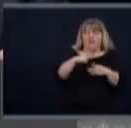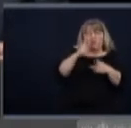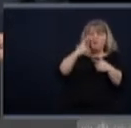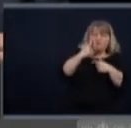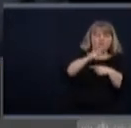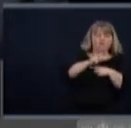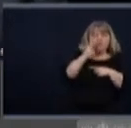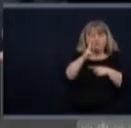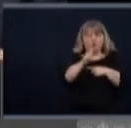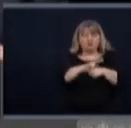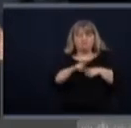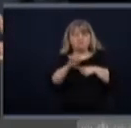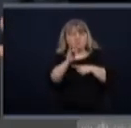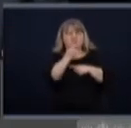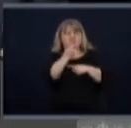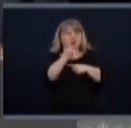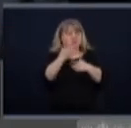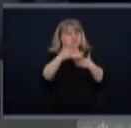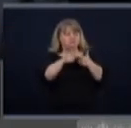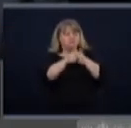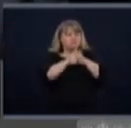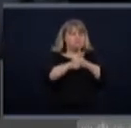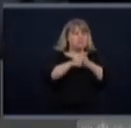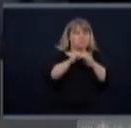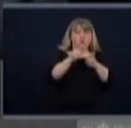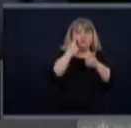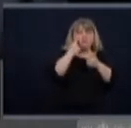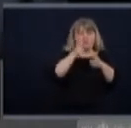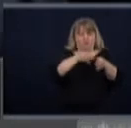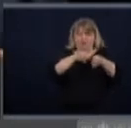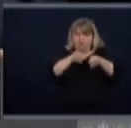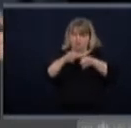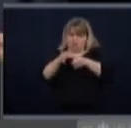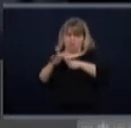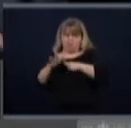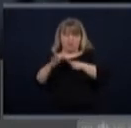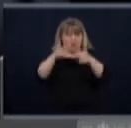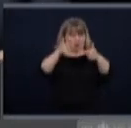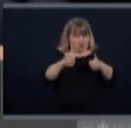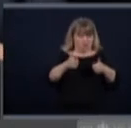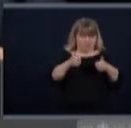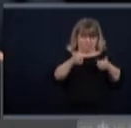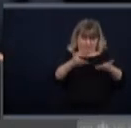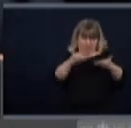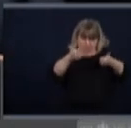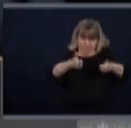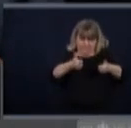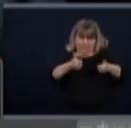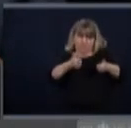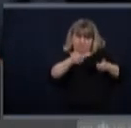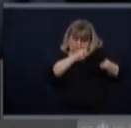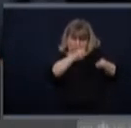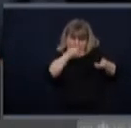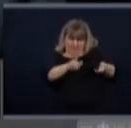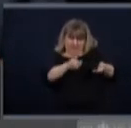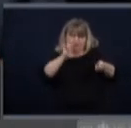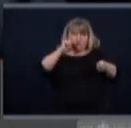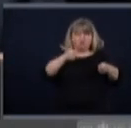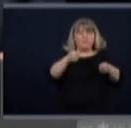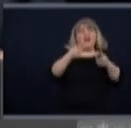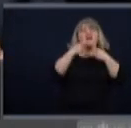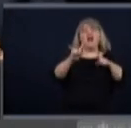Là, pour l'instant, on fait des prévisions, on voit que la situation est sous contrôle. Demain, on va annoncer un plan de réouverture